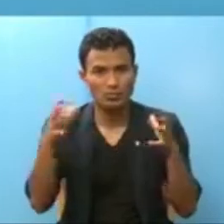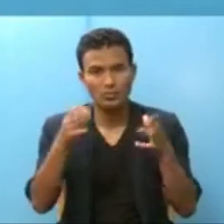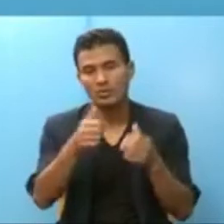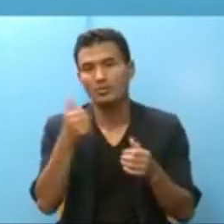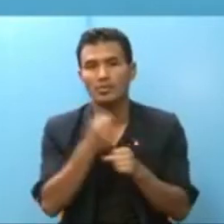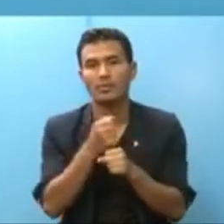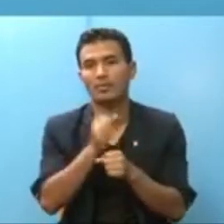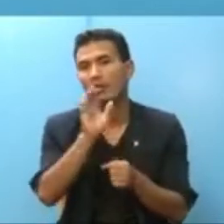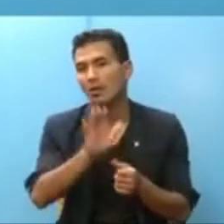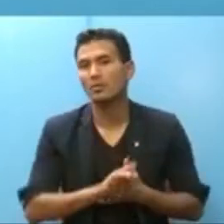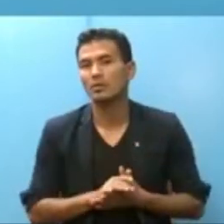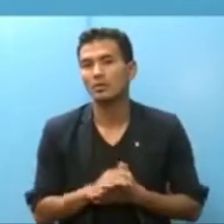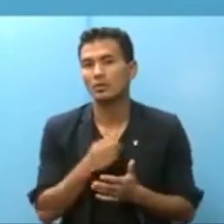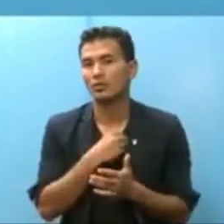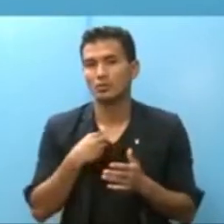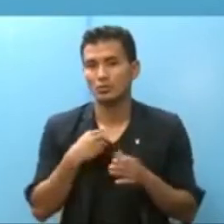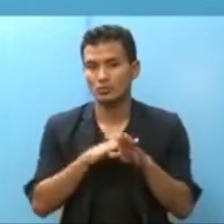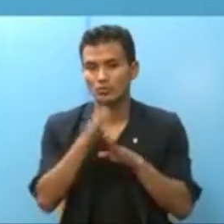छा दर्शा